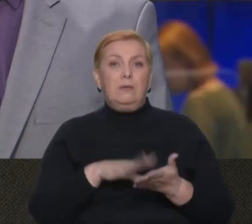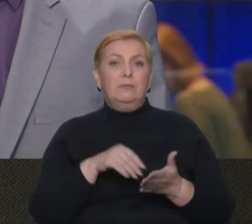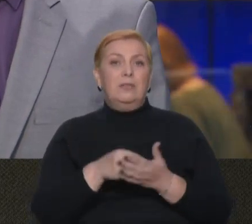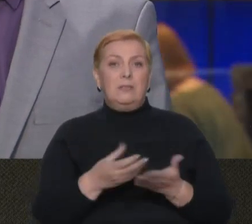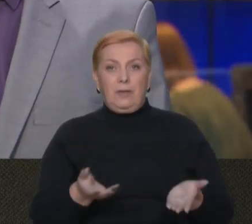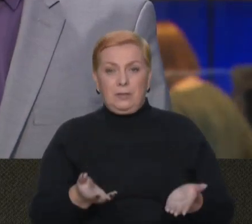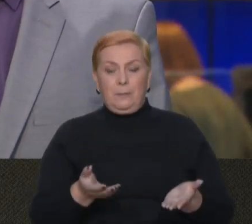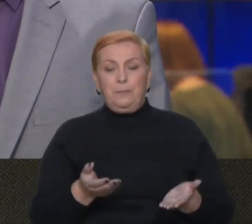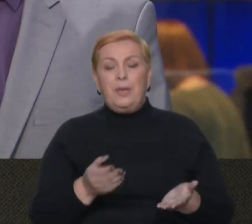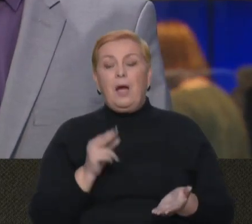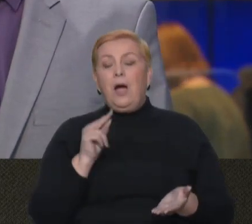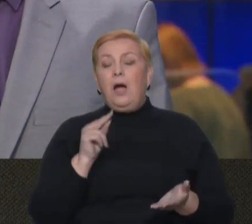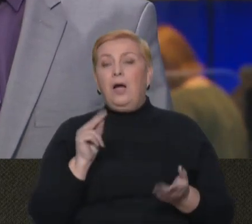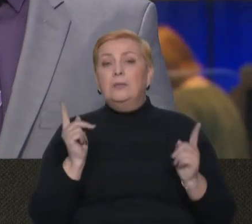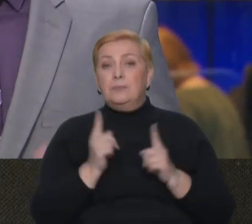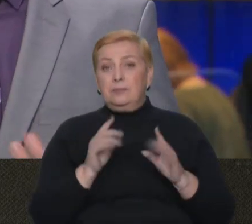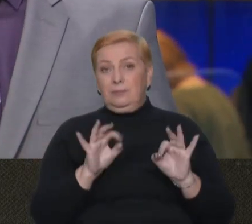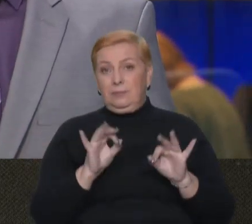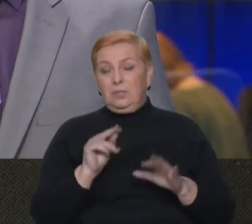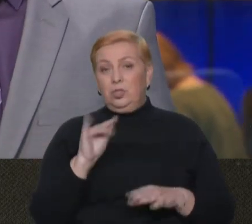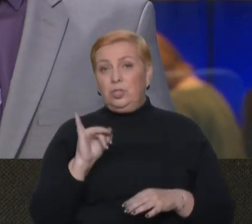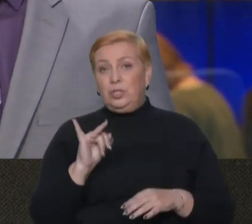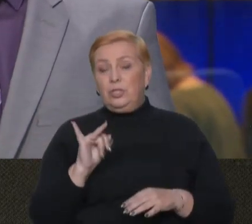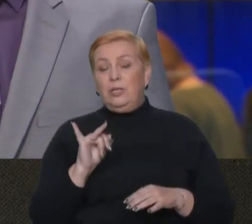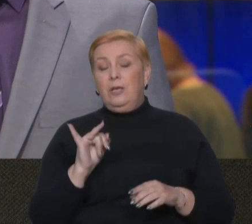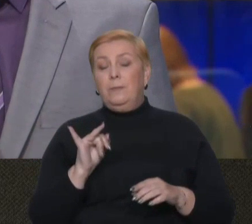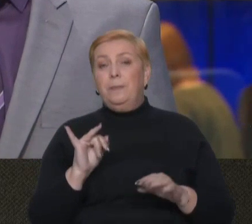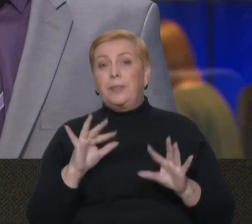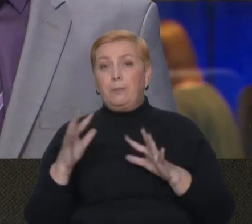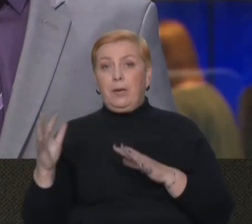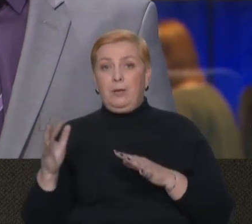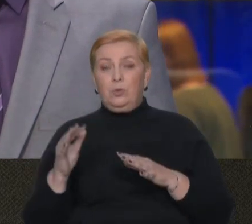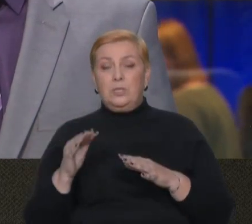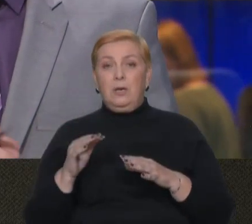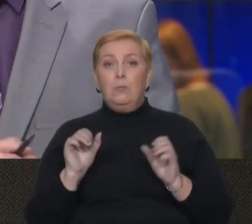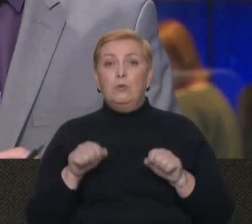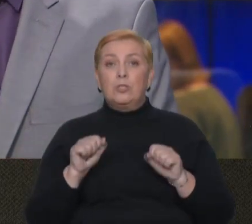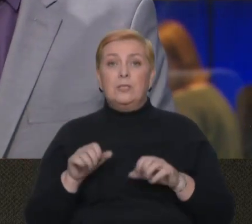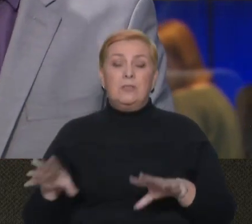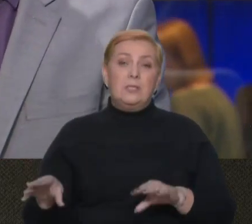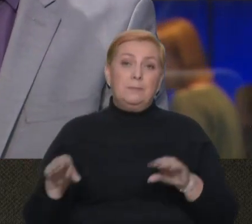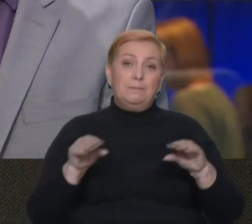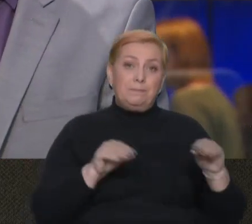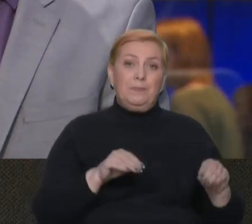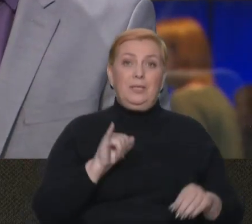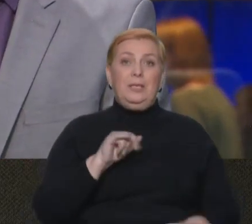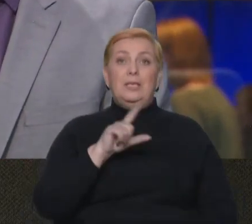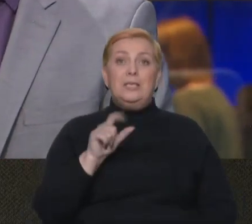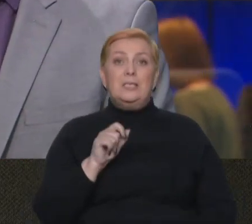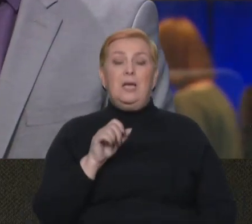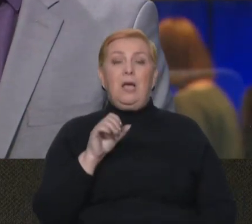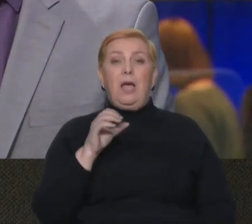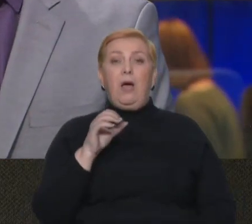трапляються випадки можливо еваку людей з поки що окупованих територий херсонськой